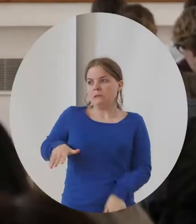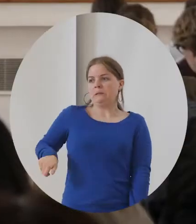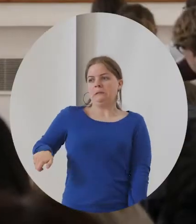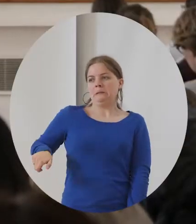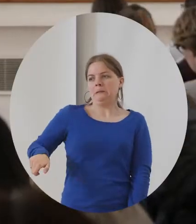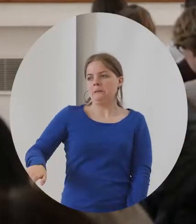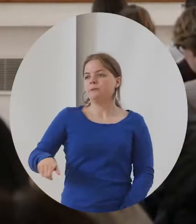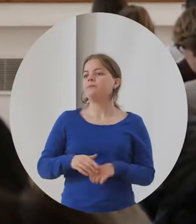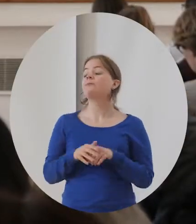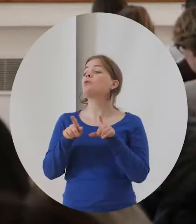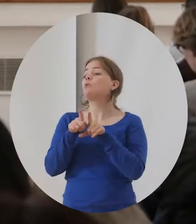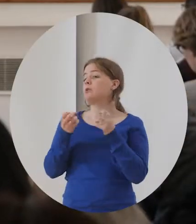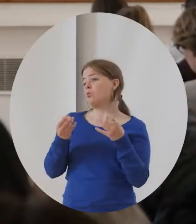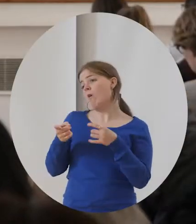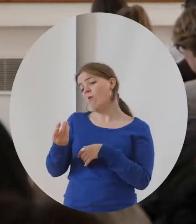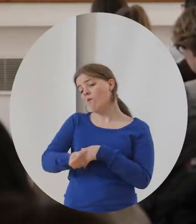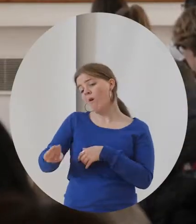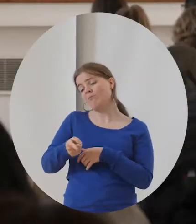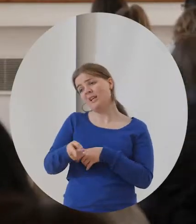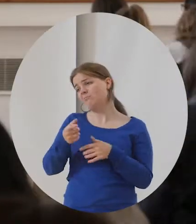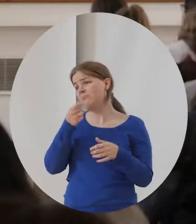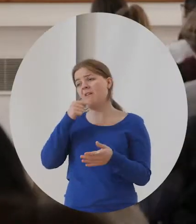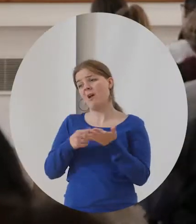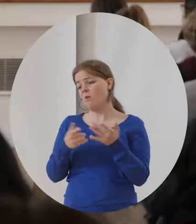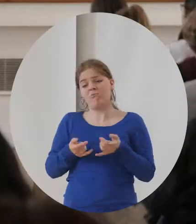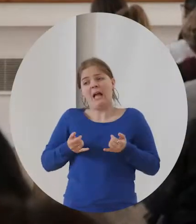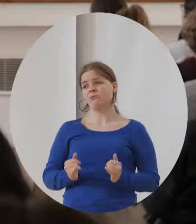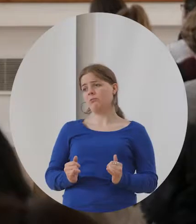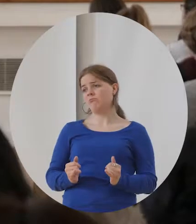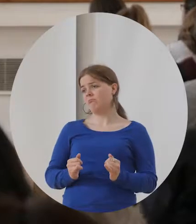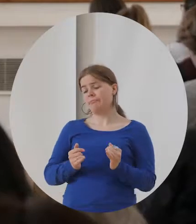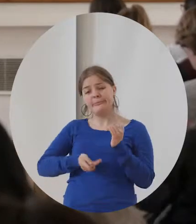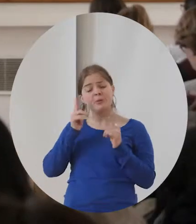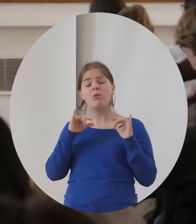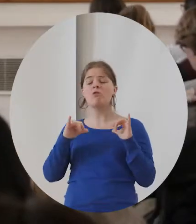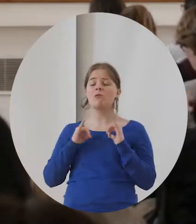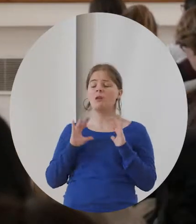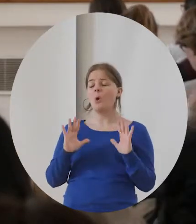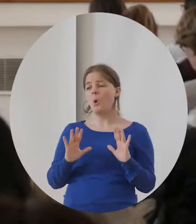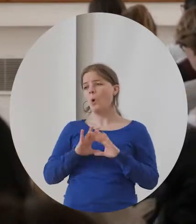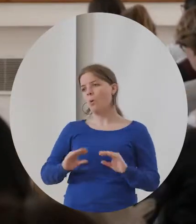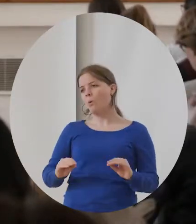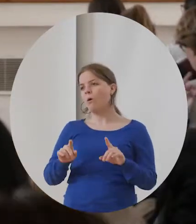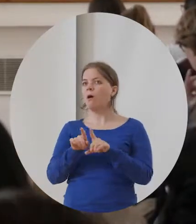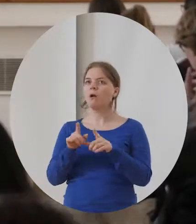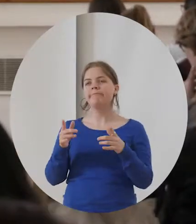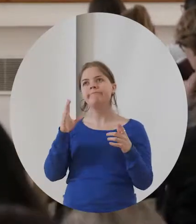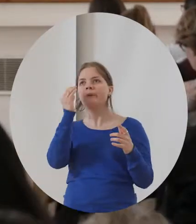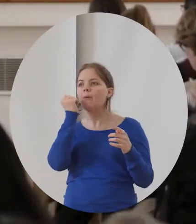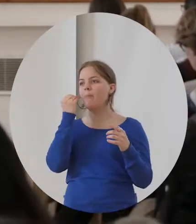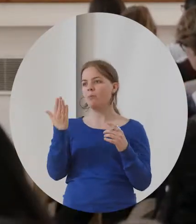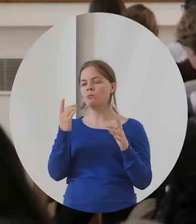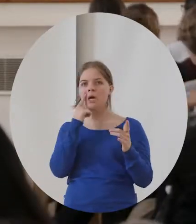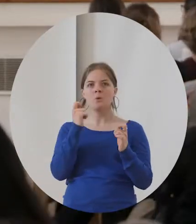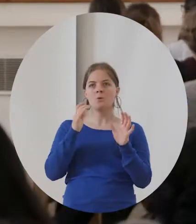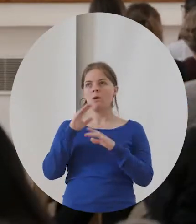Souvent aussi, ce sont des enfants qui préfèrent rester assis. Finalement, ils sont plus tranquilles une fois qu'ils sont assis. Comme ça, ils n'ont pas besoin